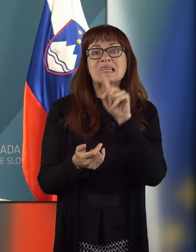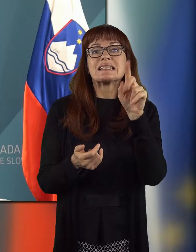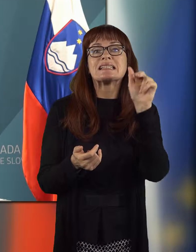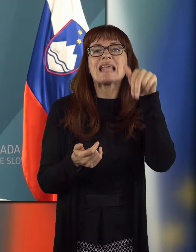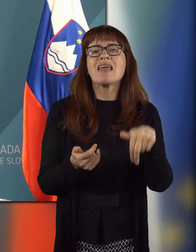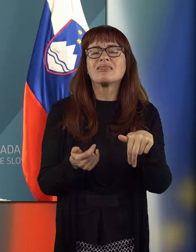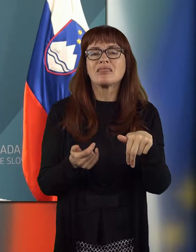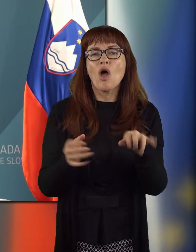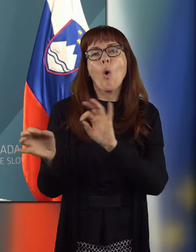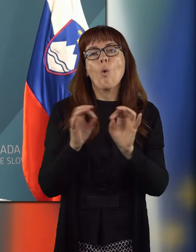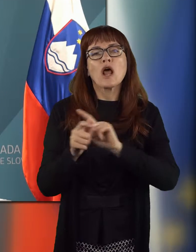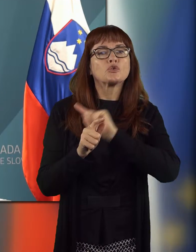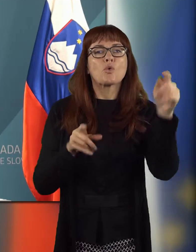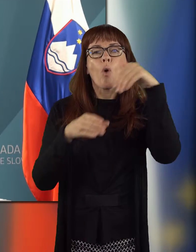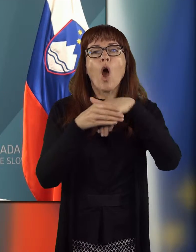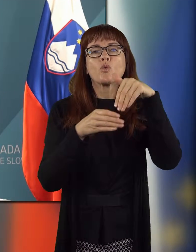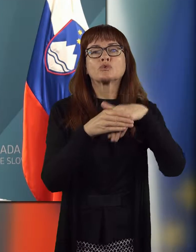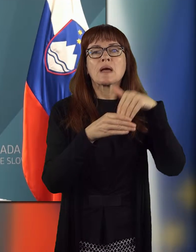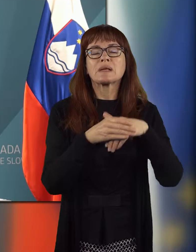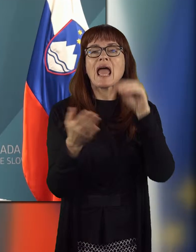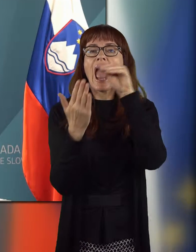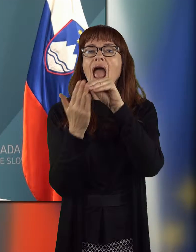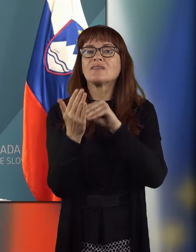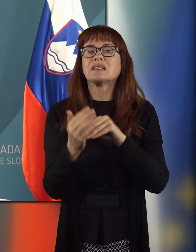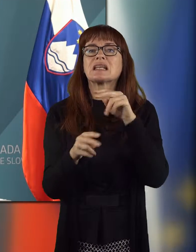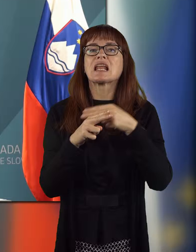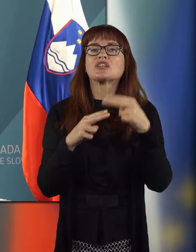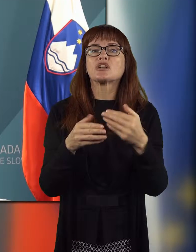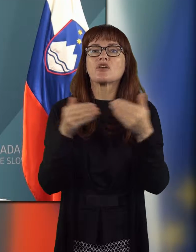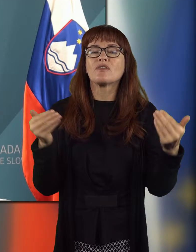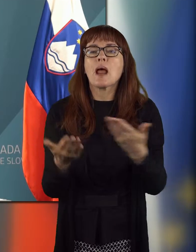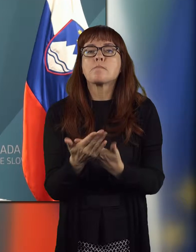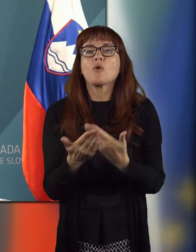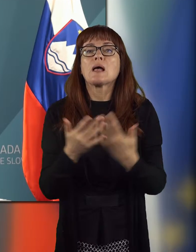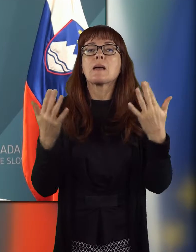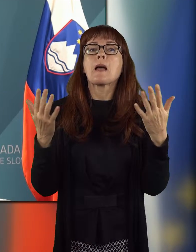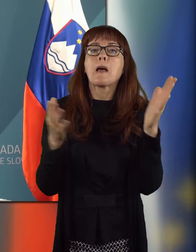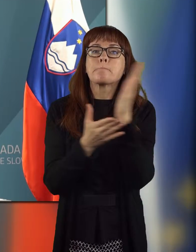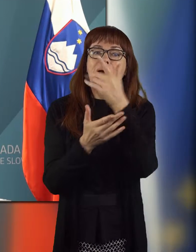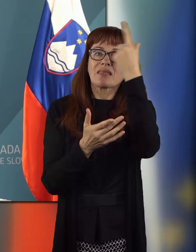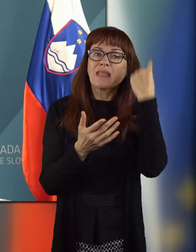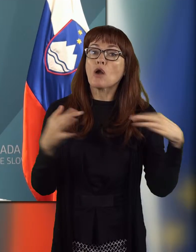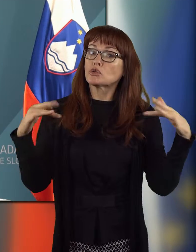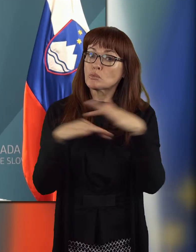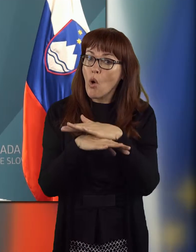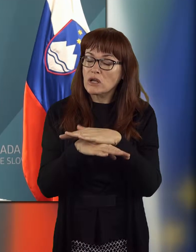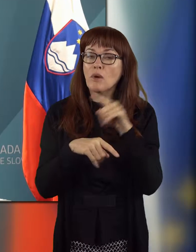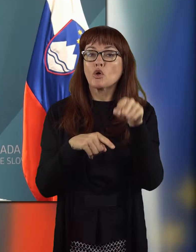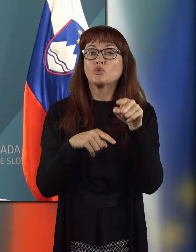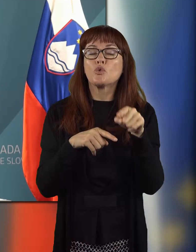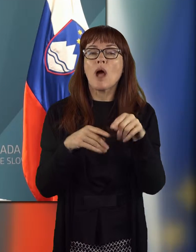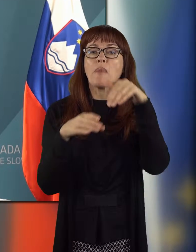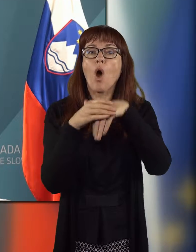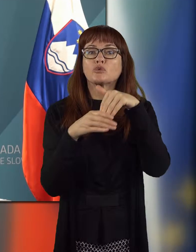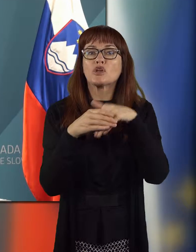Torej, ZEN ureja drugačno vsebino, in sicer evidentiranje državne meje na podlagi mednarodnega sporazuma. Tukaj gre pa za